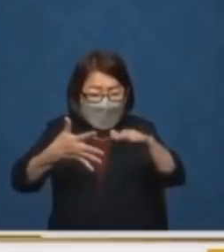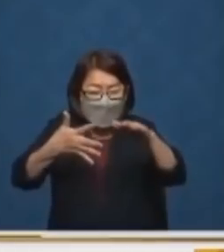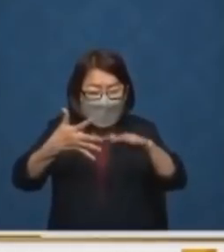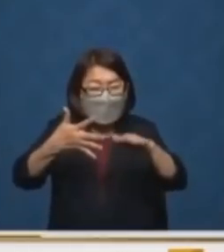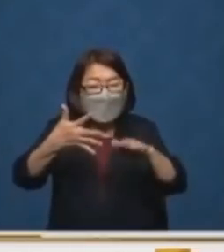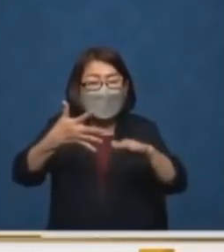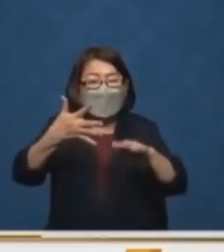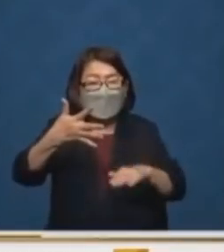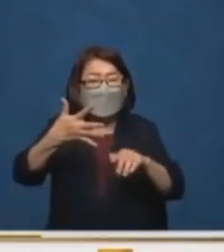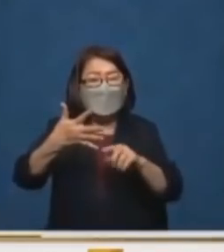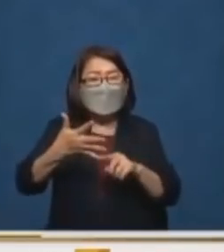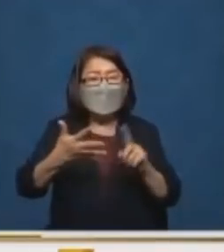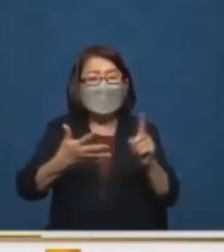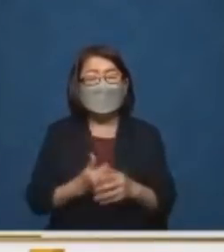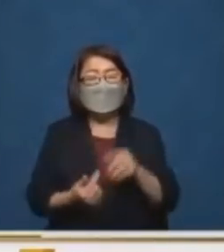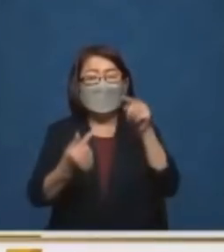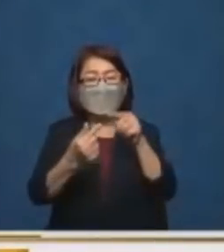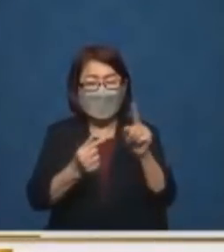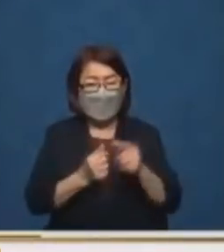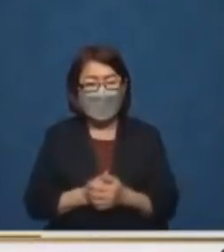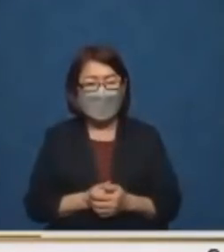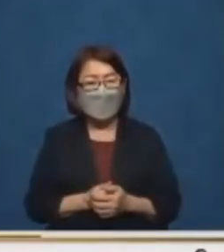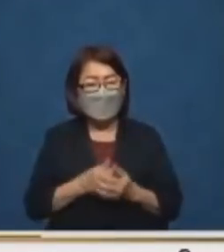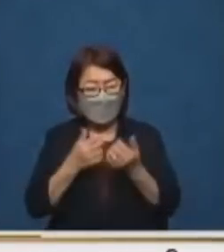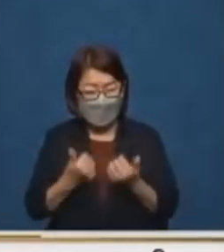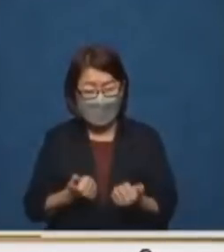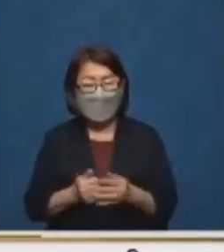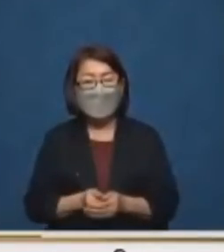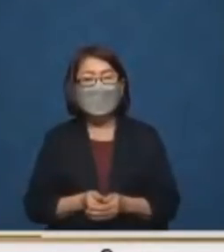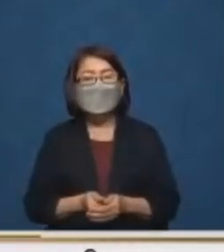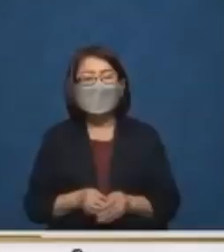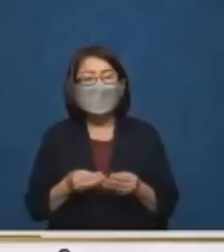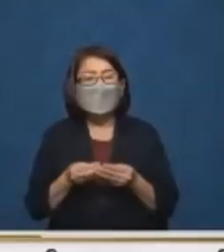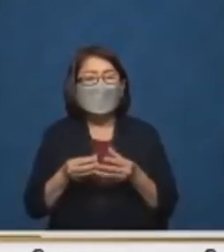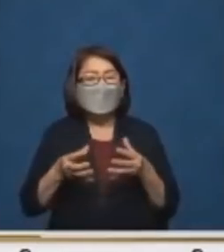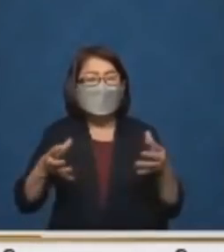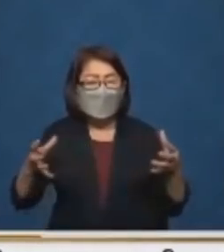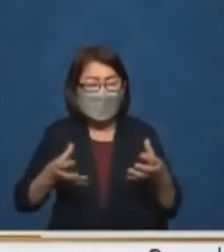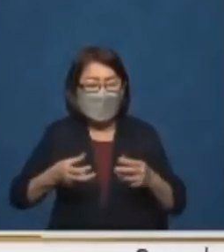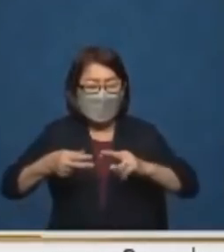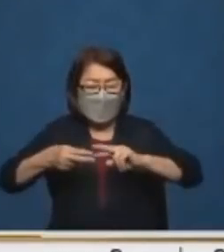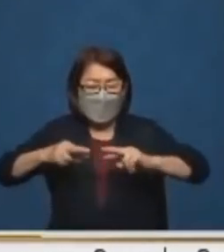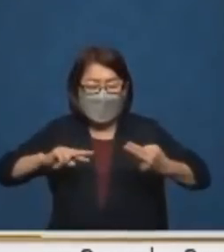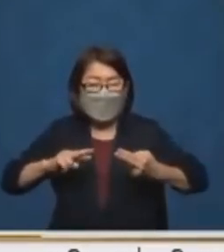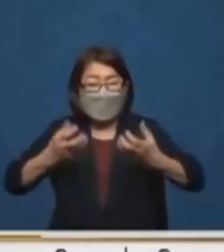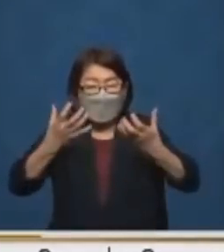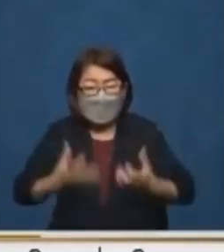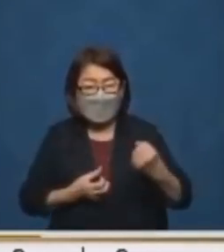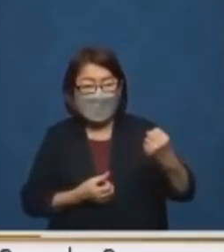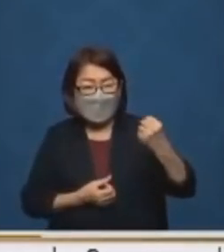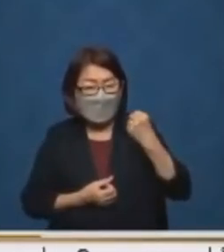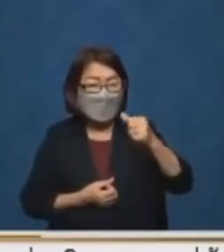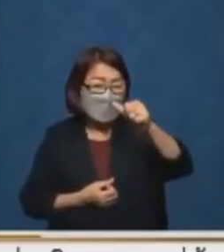เป็การจัดซื้อที่สานการณของปเทศนั้เปนสานการณที่มีการชพายผัของเชือ Deltaและมีค่อพิสุทวา วักซ Nin